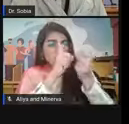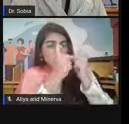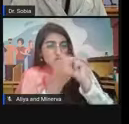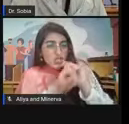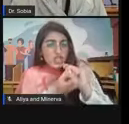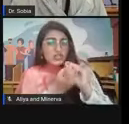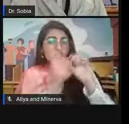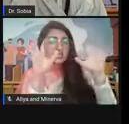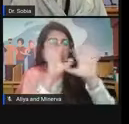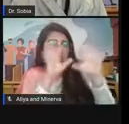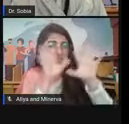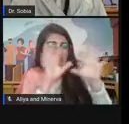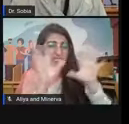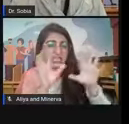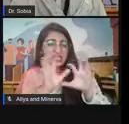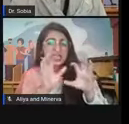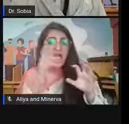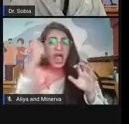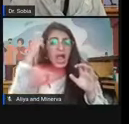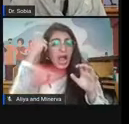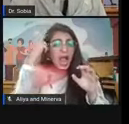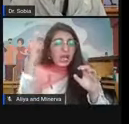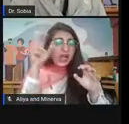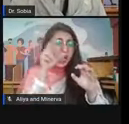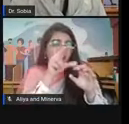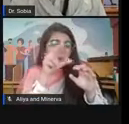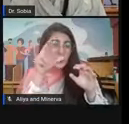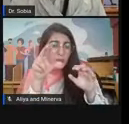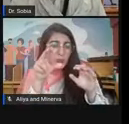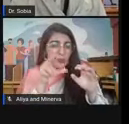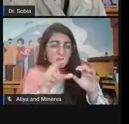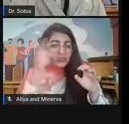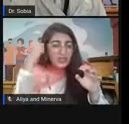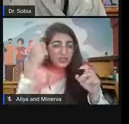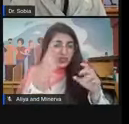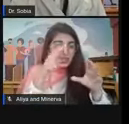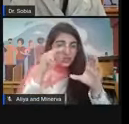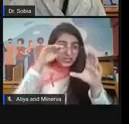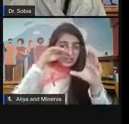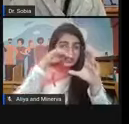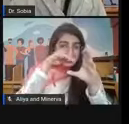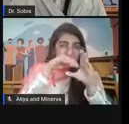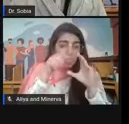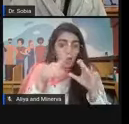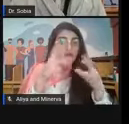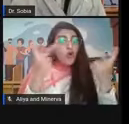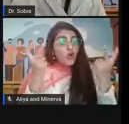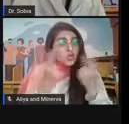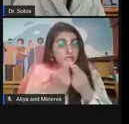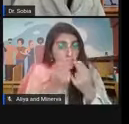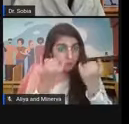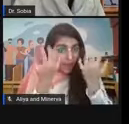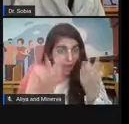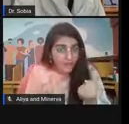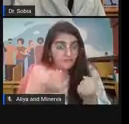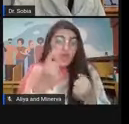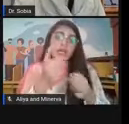जैसा कि आप स्क्रीन पर देख सकते हैं एक गड़ा पड़ रहा है, एक डिम्पल पड़ रहा है, तो ये एक अलामत है.